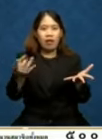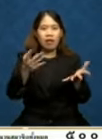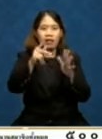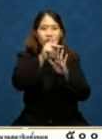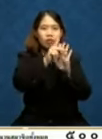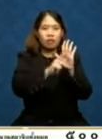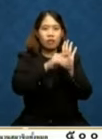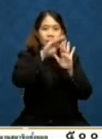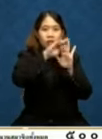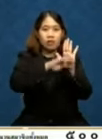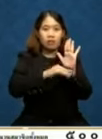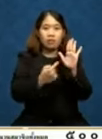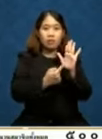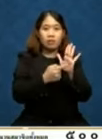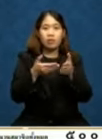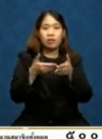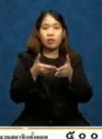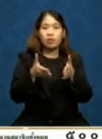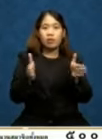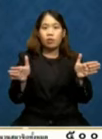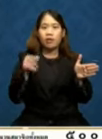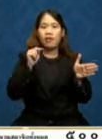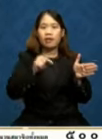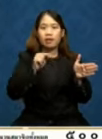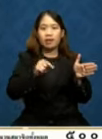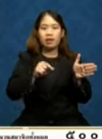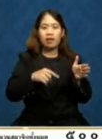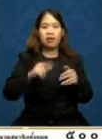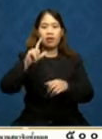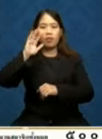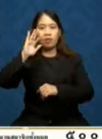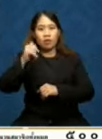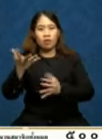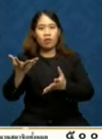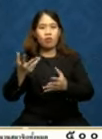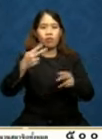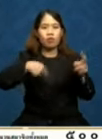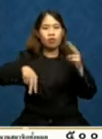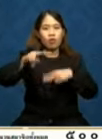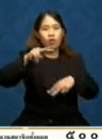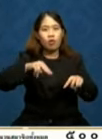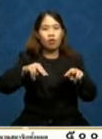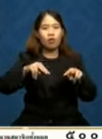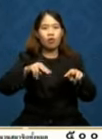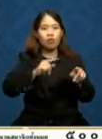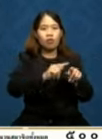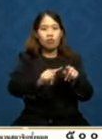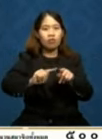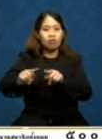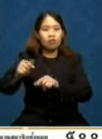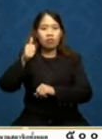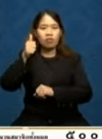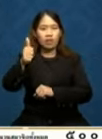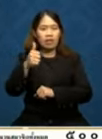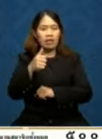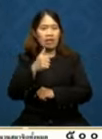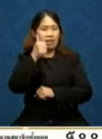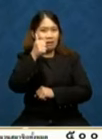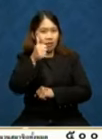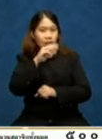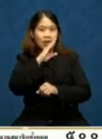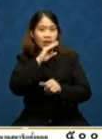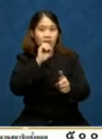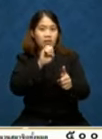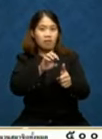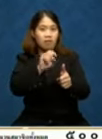มายกว้างๆแบบนี้ทำให้ผู้ปกครองตีความได้หลายหลากมากมายครับจะดีกว่าไหมครับถ้าเรามา